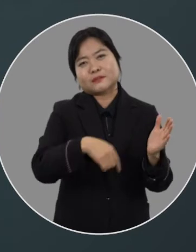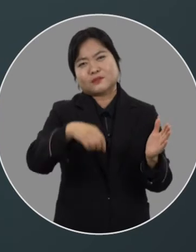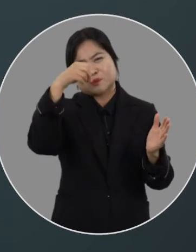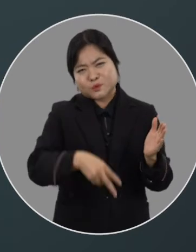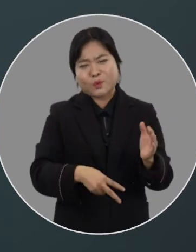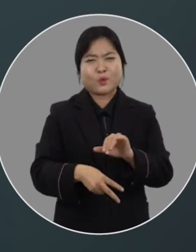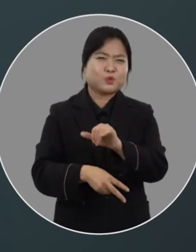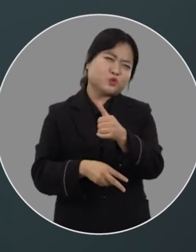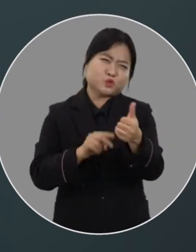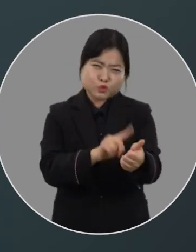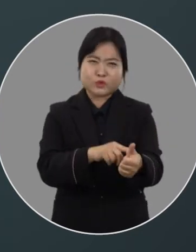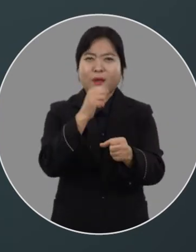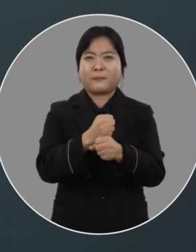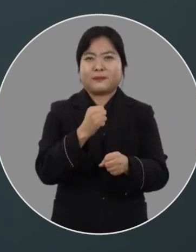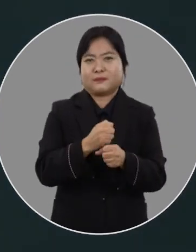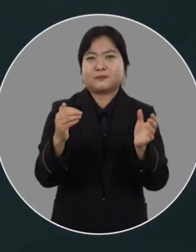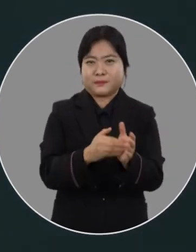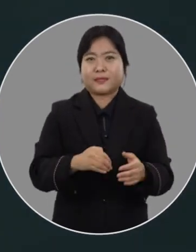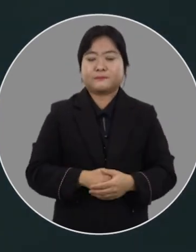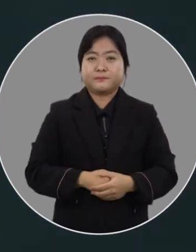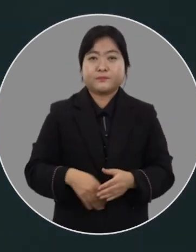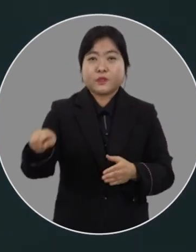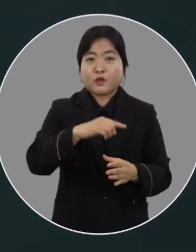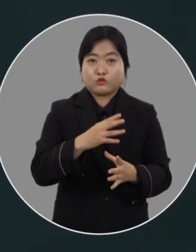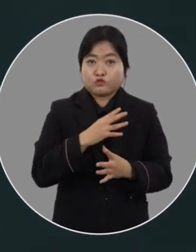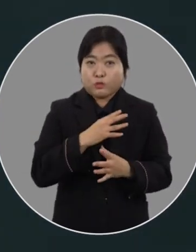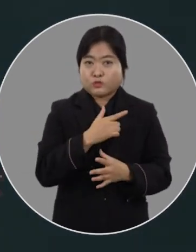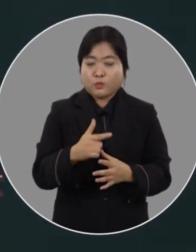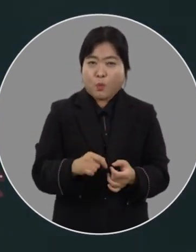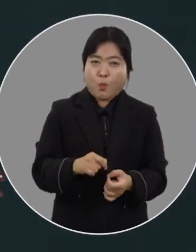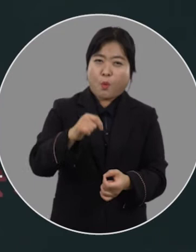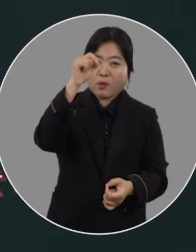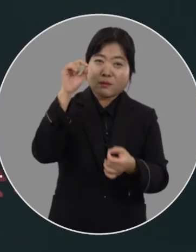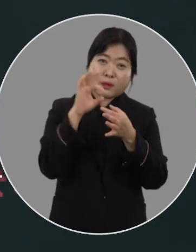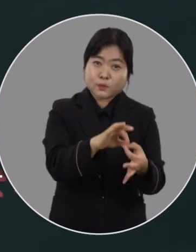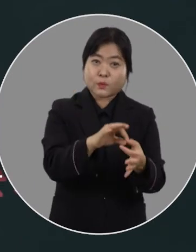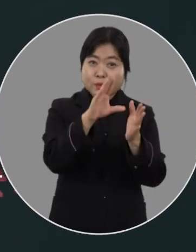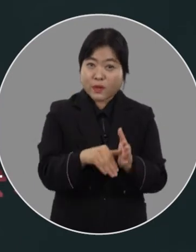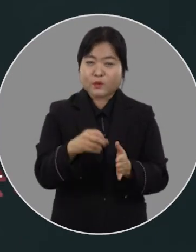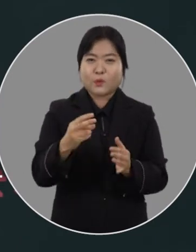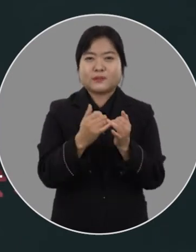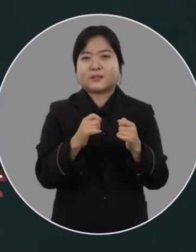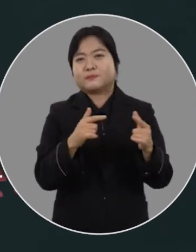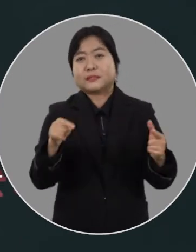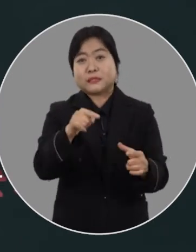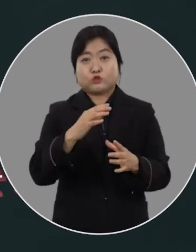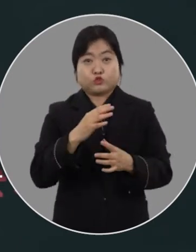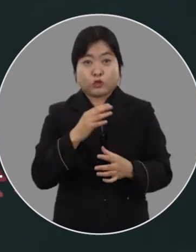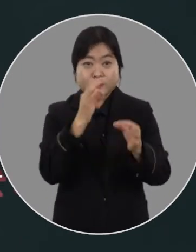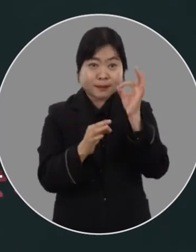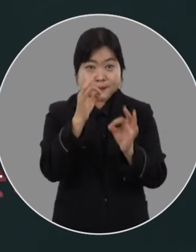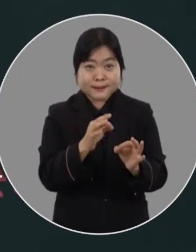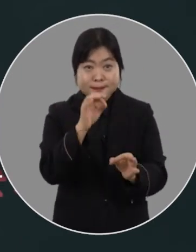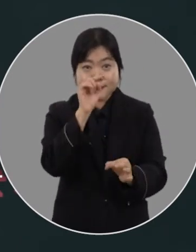또한 죽음으로 몰아넣게 되었던 것이었습니다. 이러한 두려움이 너무 오래 지속되었을 때 또한 사람들은 이